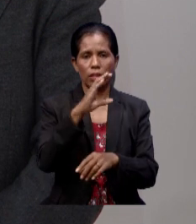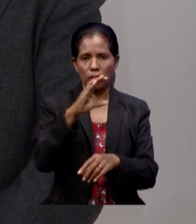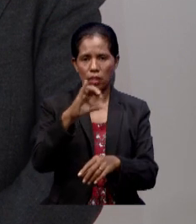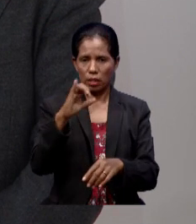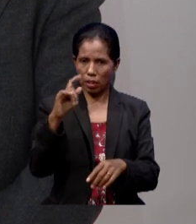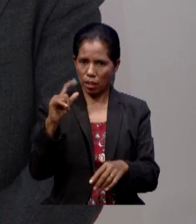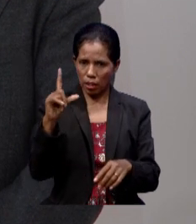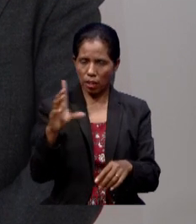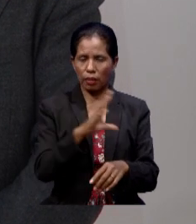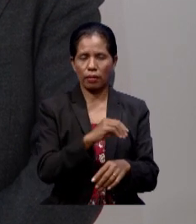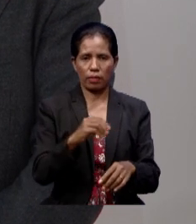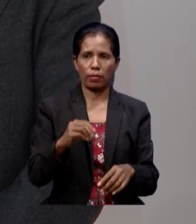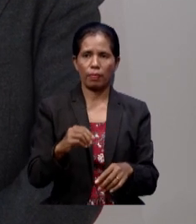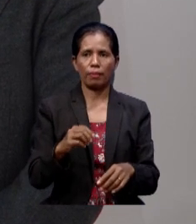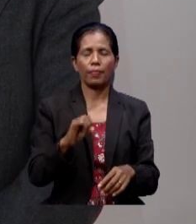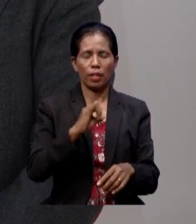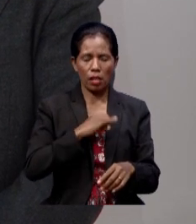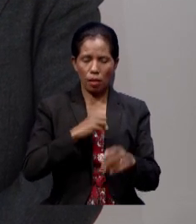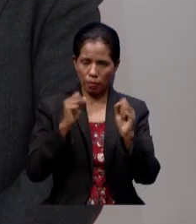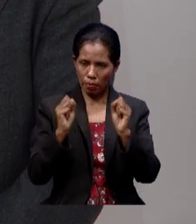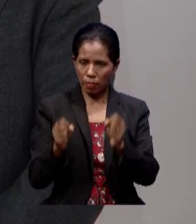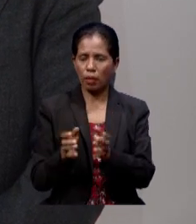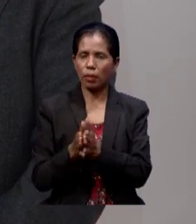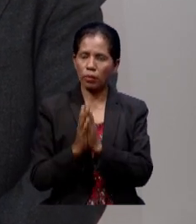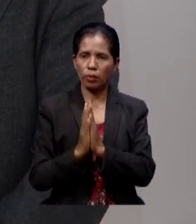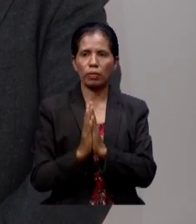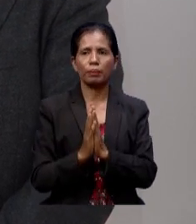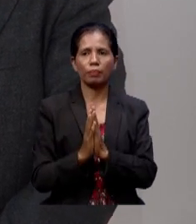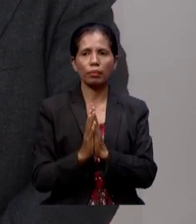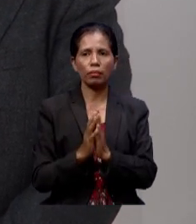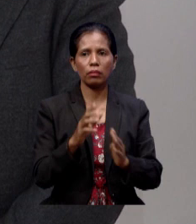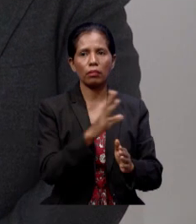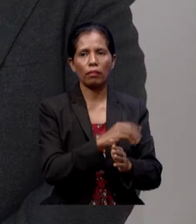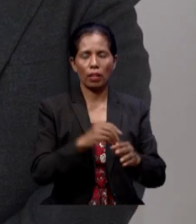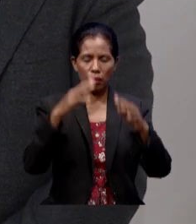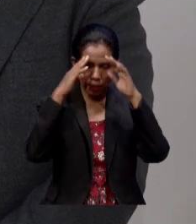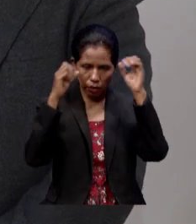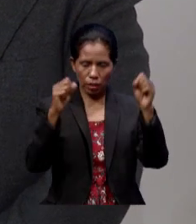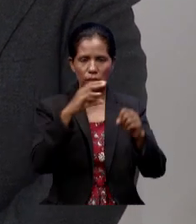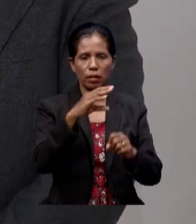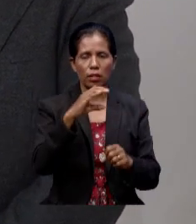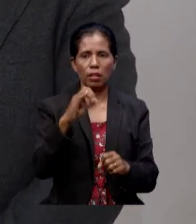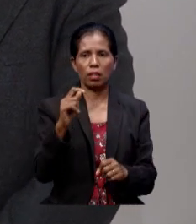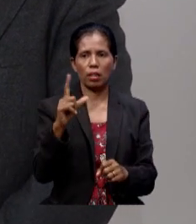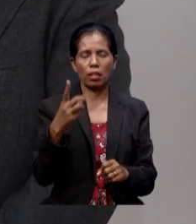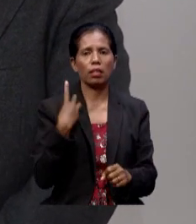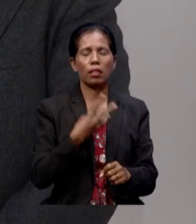only natural yang saya perlu kenal dengan Bapak Presiden Chamber, dan supaya kita